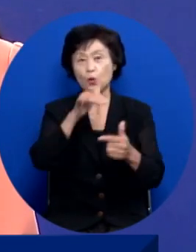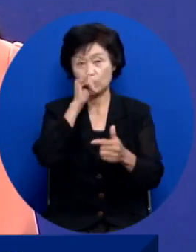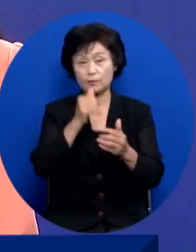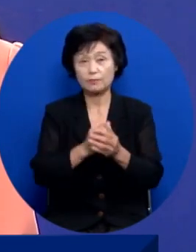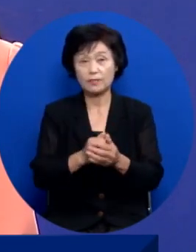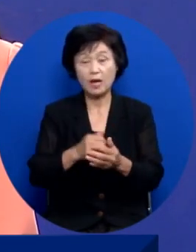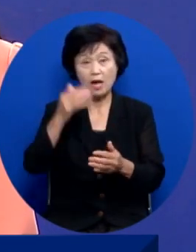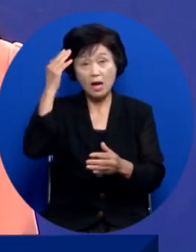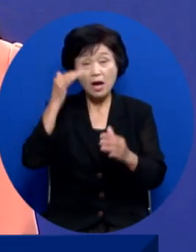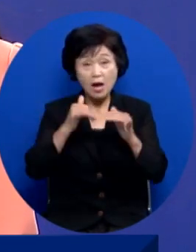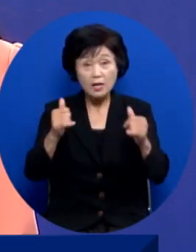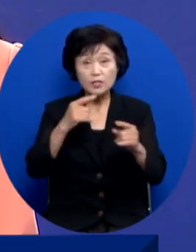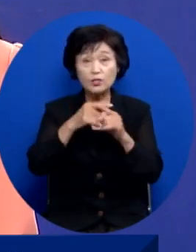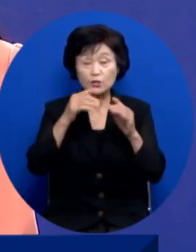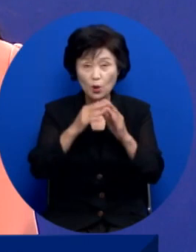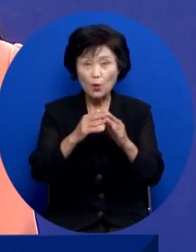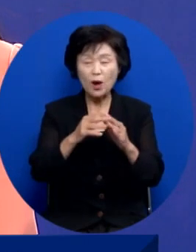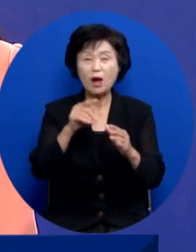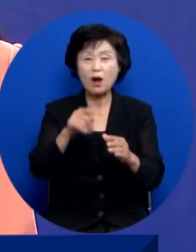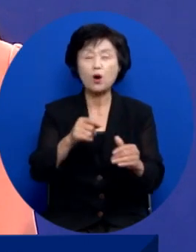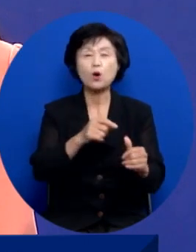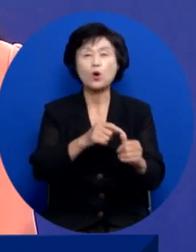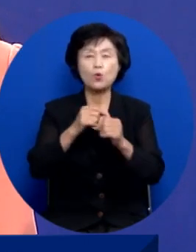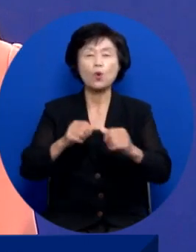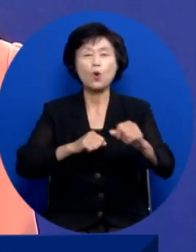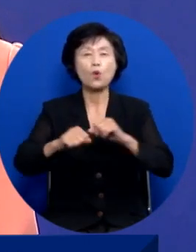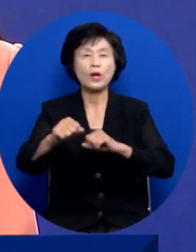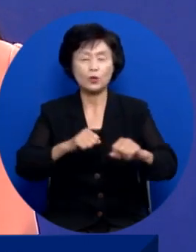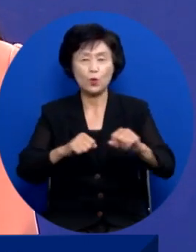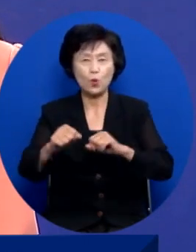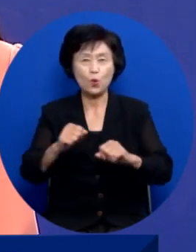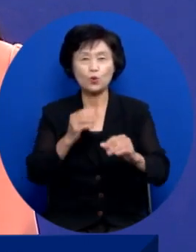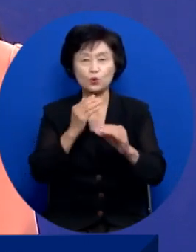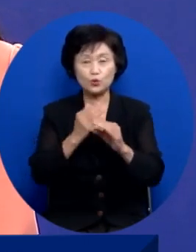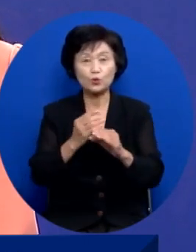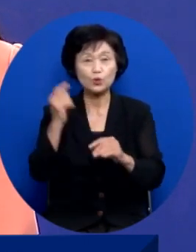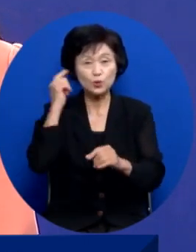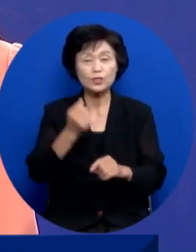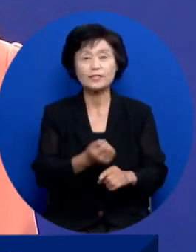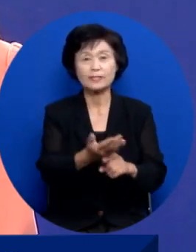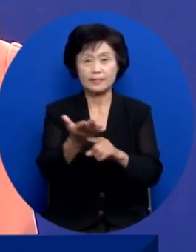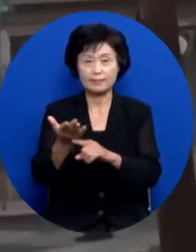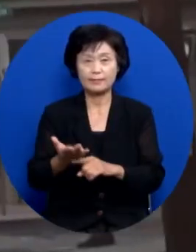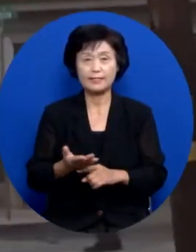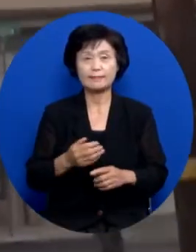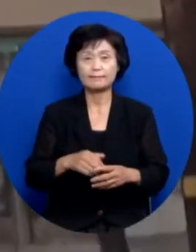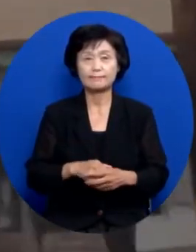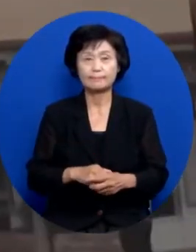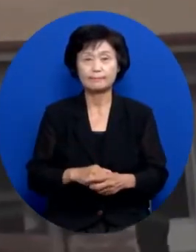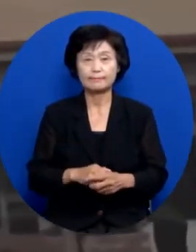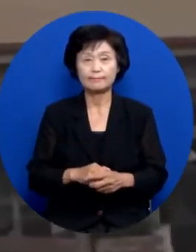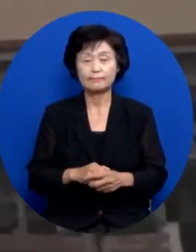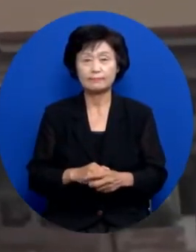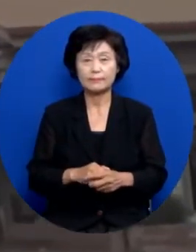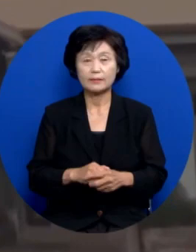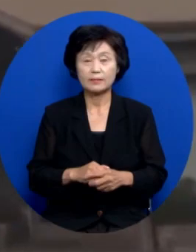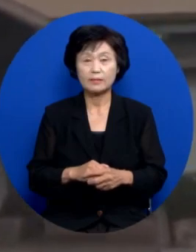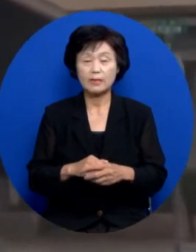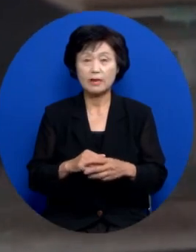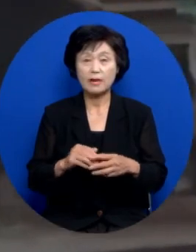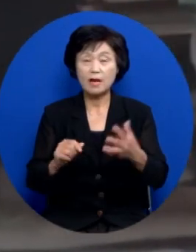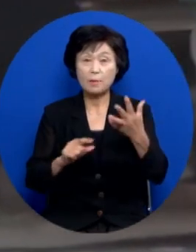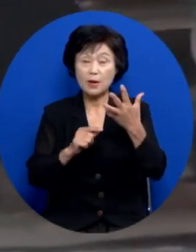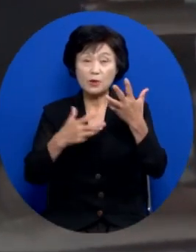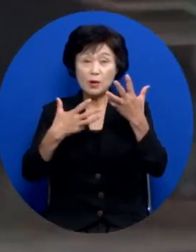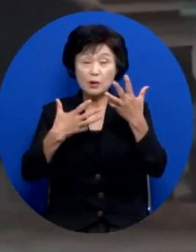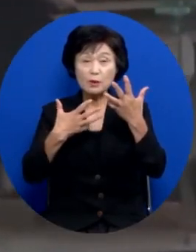한인교회가 산불 피해 극복을 위한 구호 활동에 나섰습니다. 이가영 기자가 취재했습니다. 지난 8일